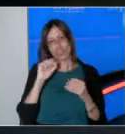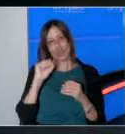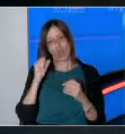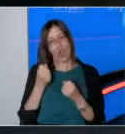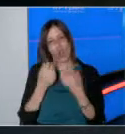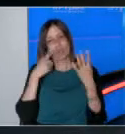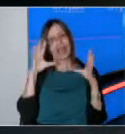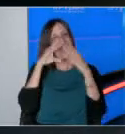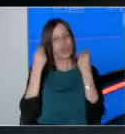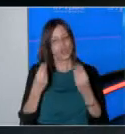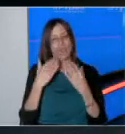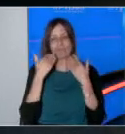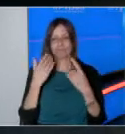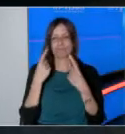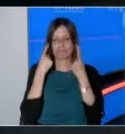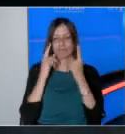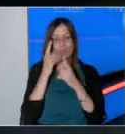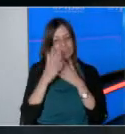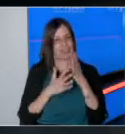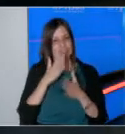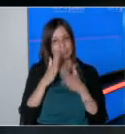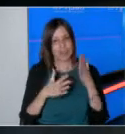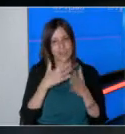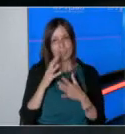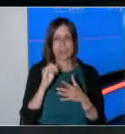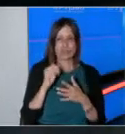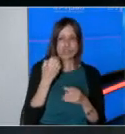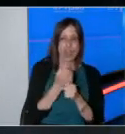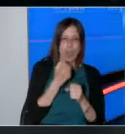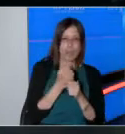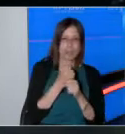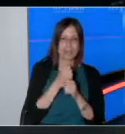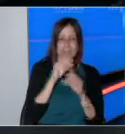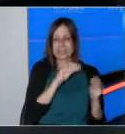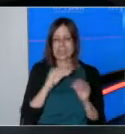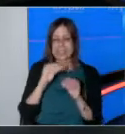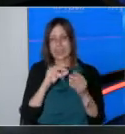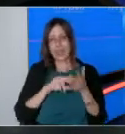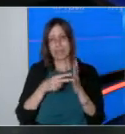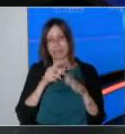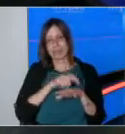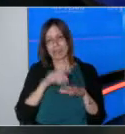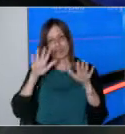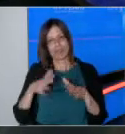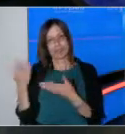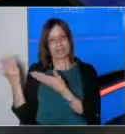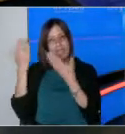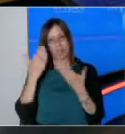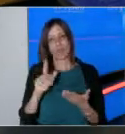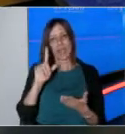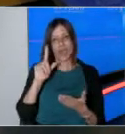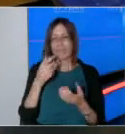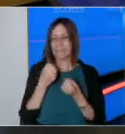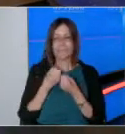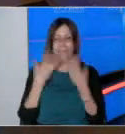בינתיים לילה טוב, תודה רבה ליוסף התנאי מן התרגום לשפת הסימנים, מישל שעומד פה ומזיז את כל האולפן בזמן שאנחנו יושבים, קבלו את לירון בן שמעון